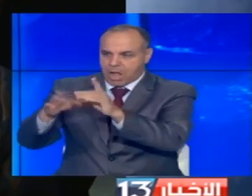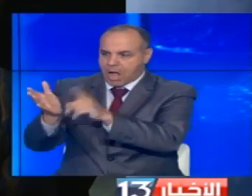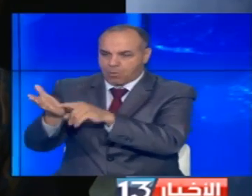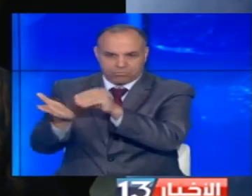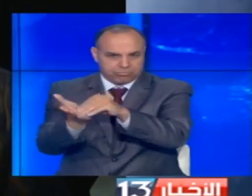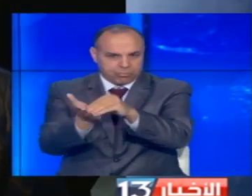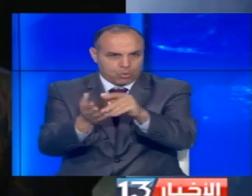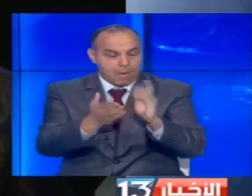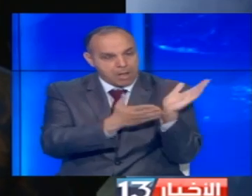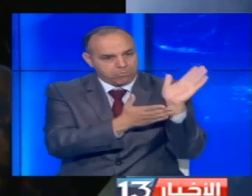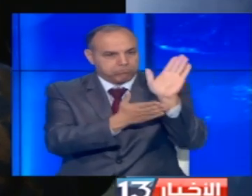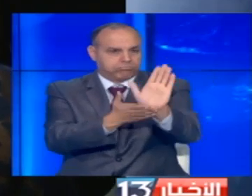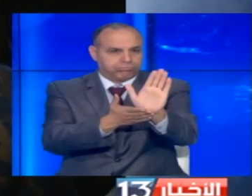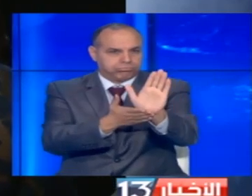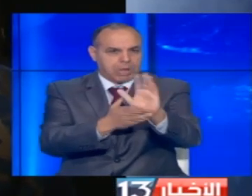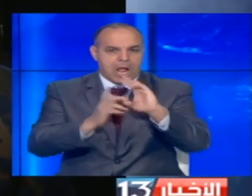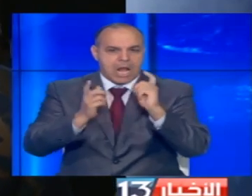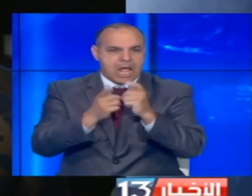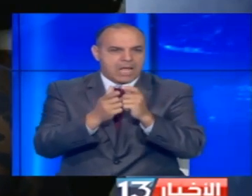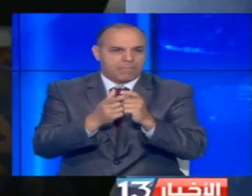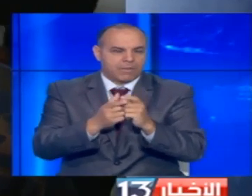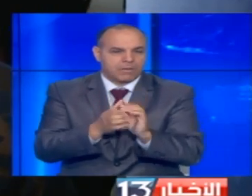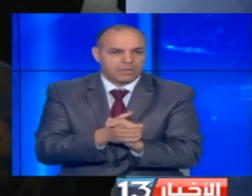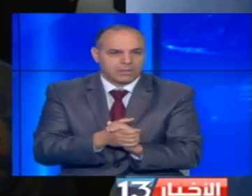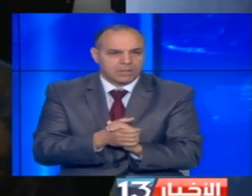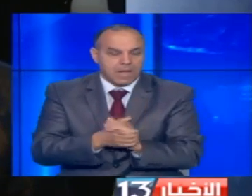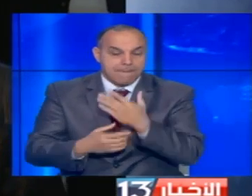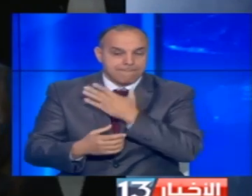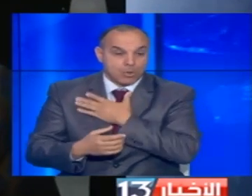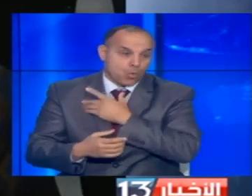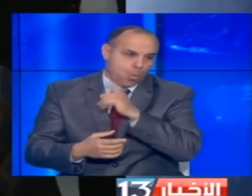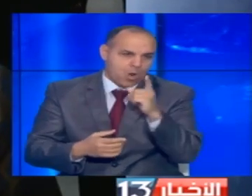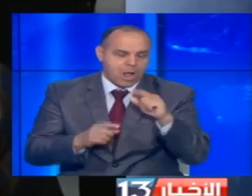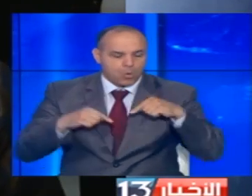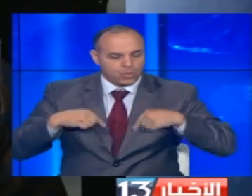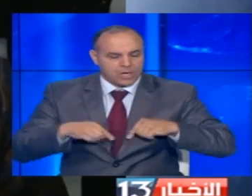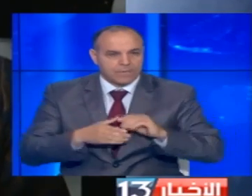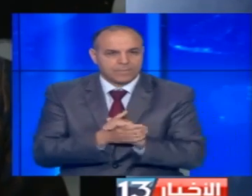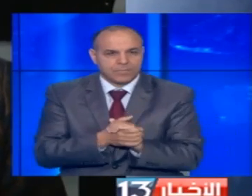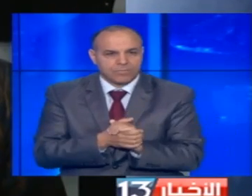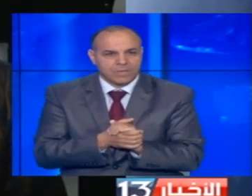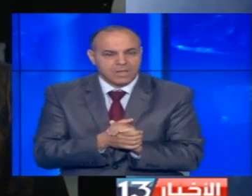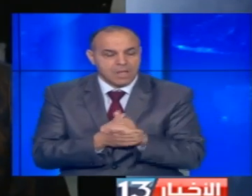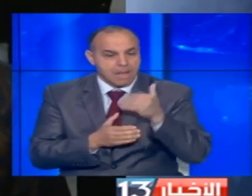رفع الى الهيئات المعنيه في الحكومه